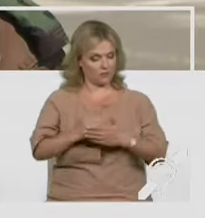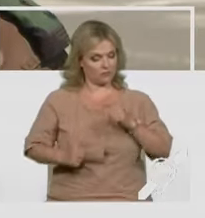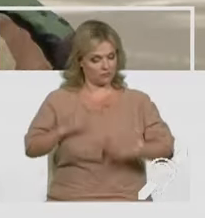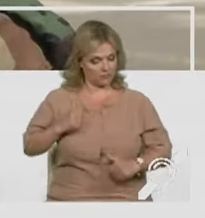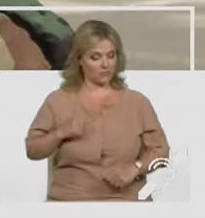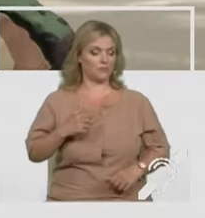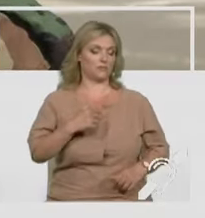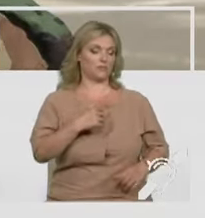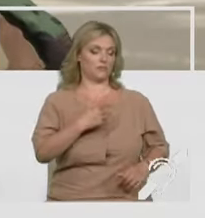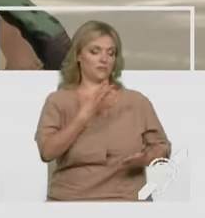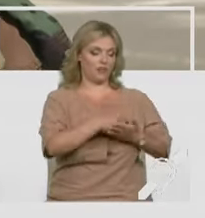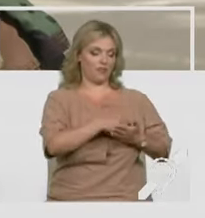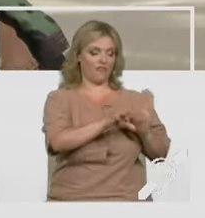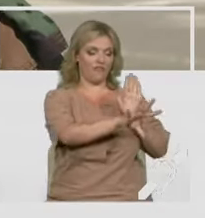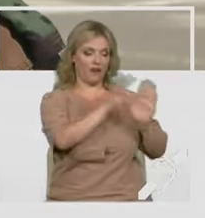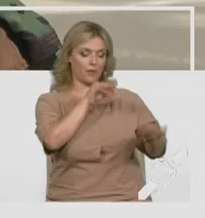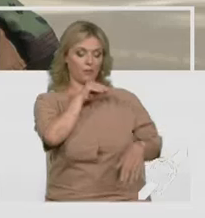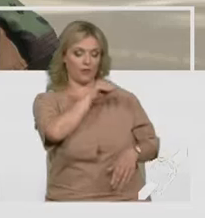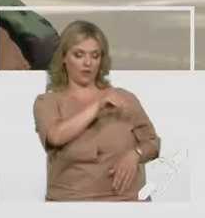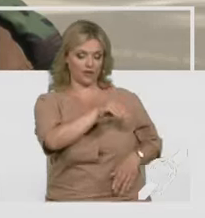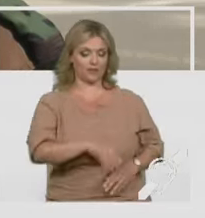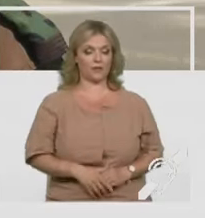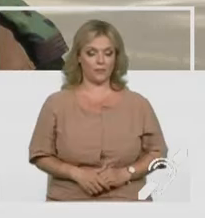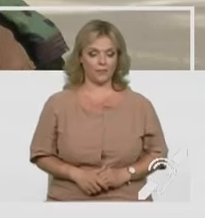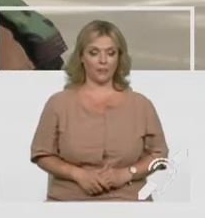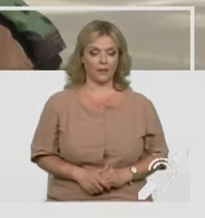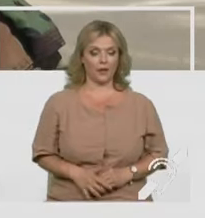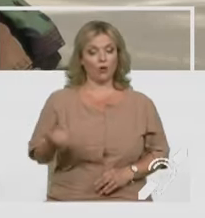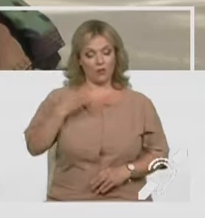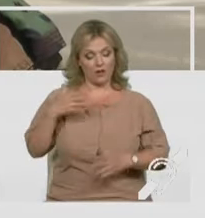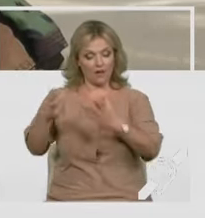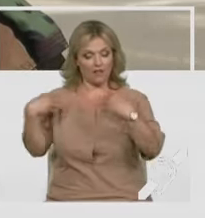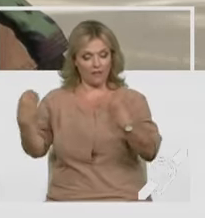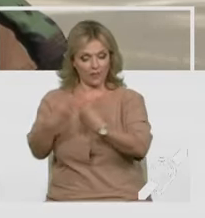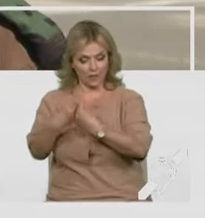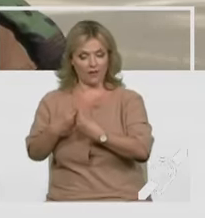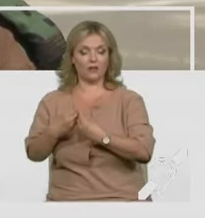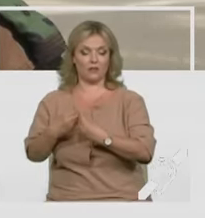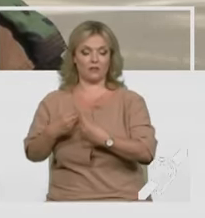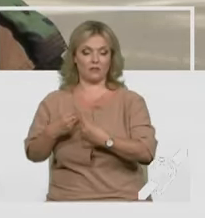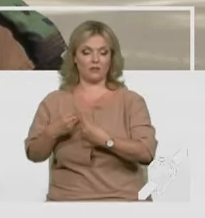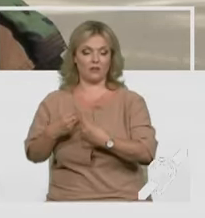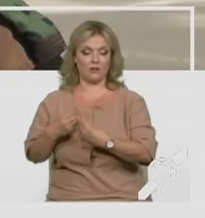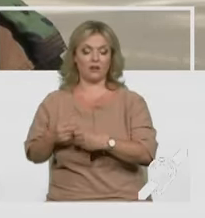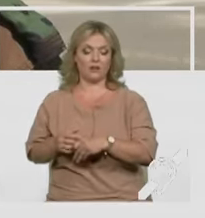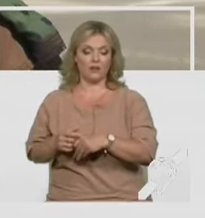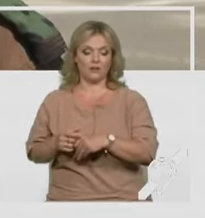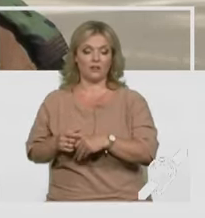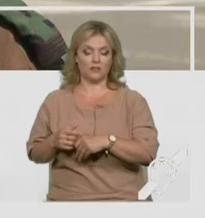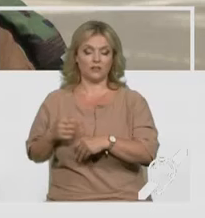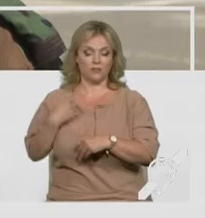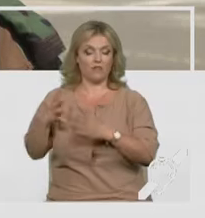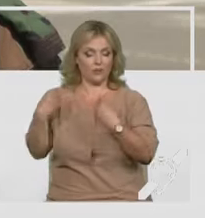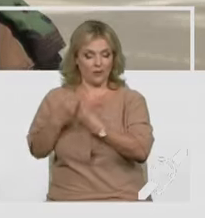de alegerea pe care am făcut-o din cauza că am un membru în familie, fost militar, acum deja în rezervă, care m-a